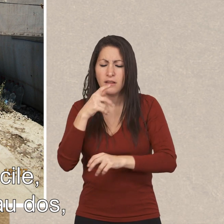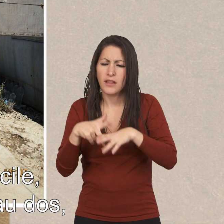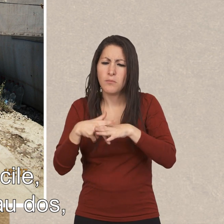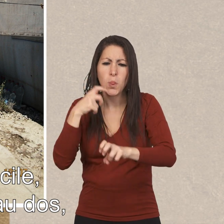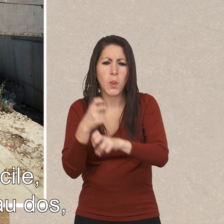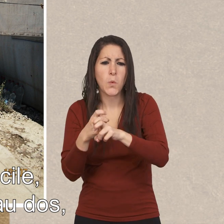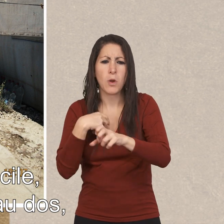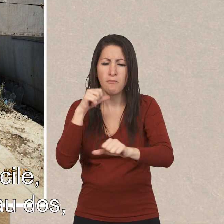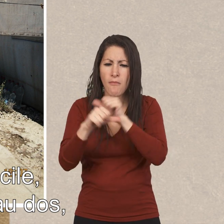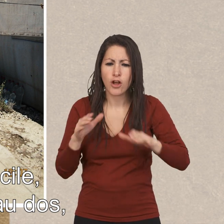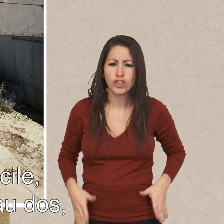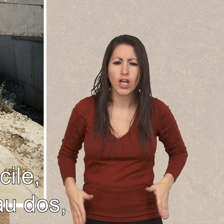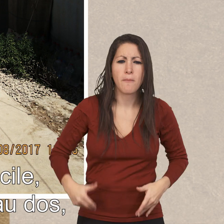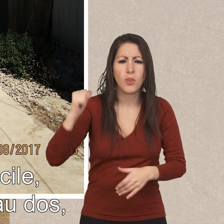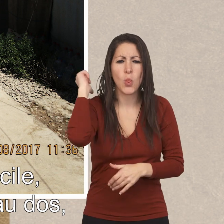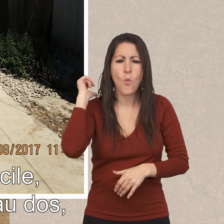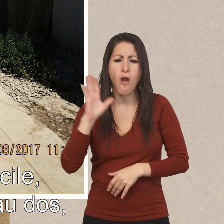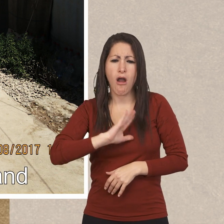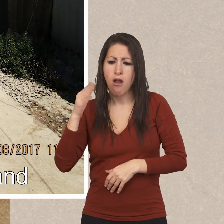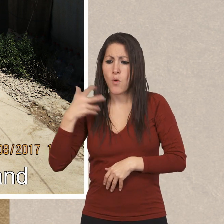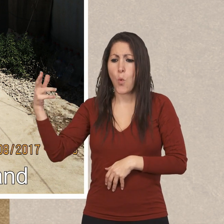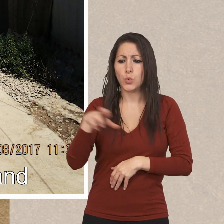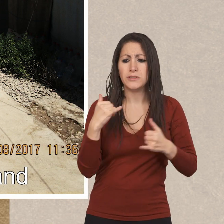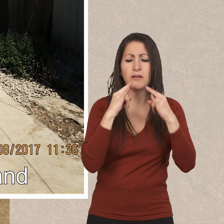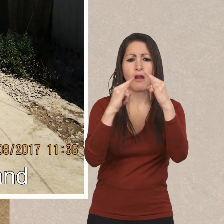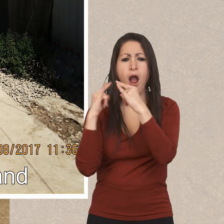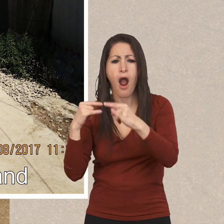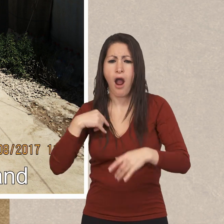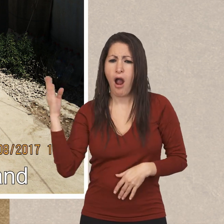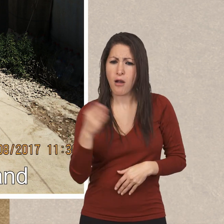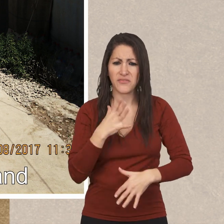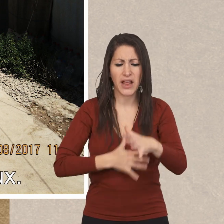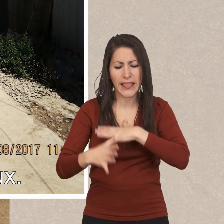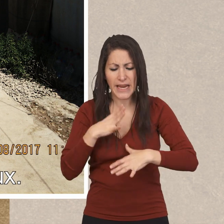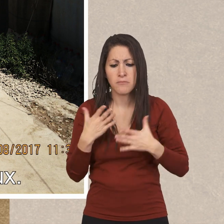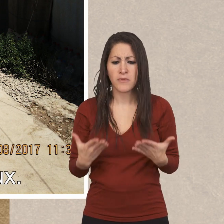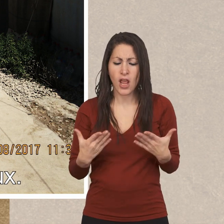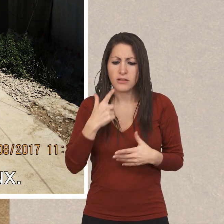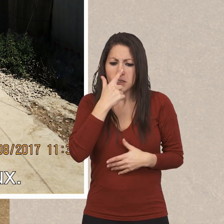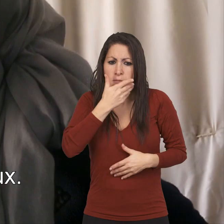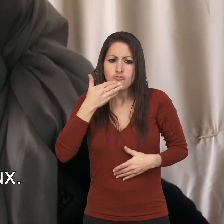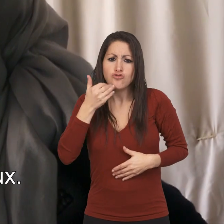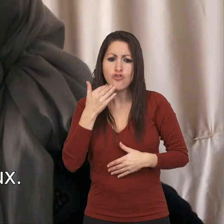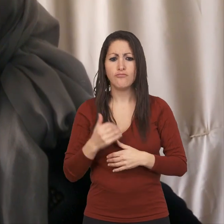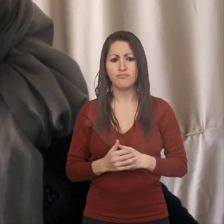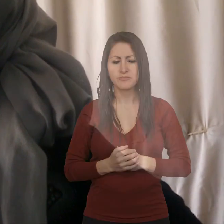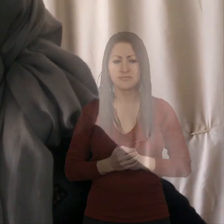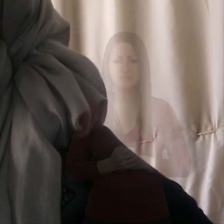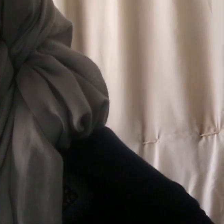début, c'était très difficile, j'avais mal aux jambes et au dos, j'étais très fatiguée quand je rentrais au camp. Maintenant, ça va mieux.